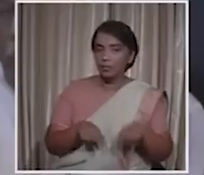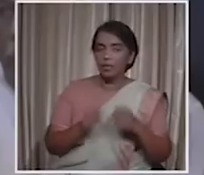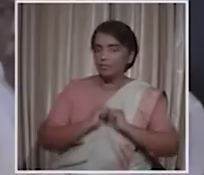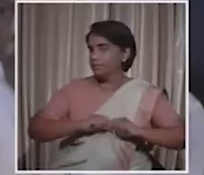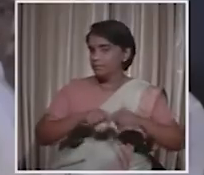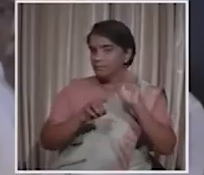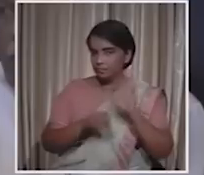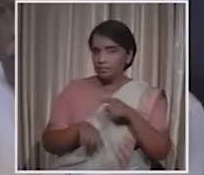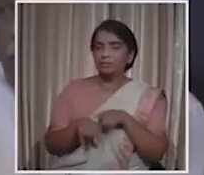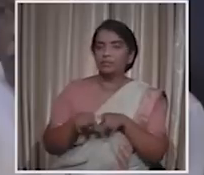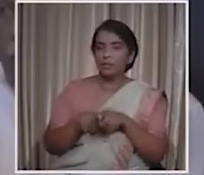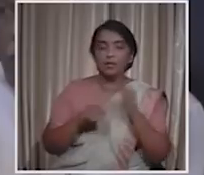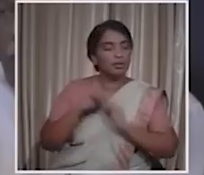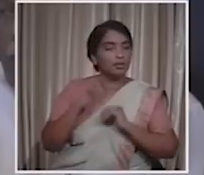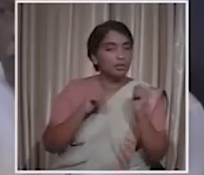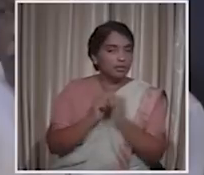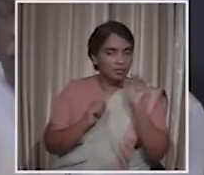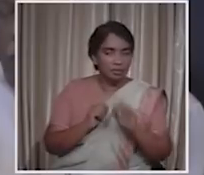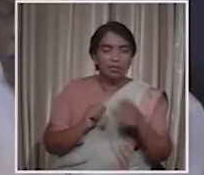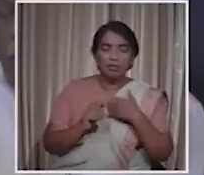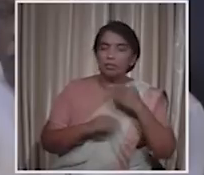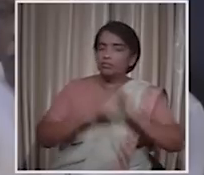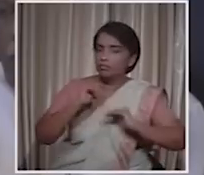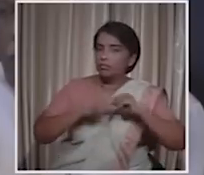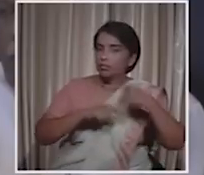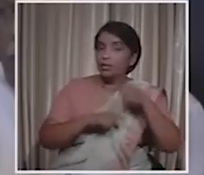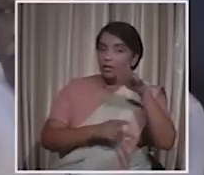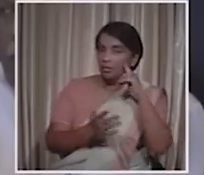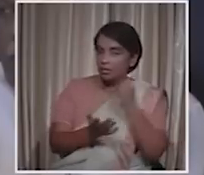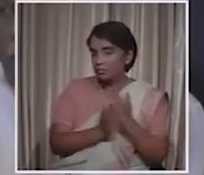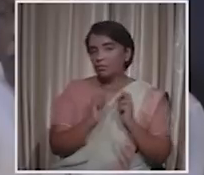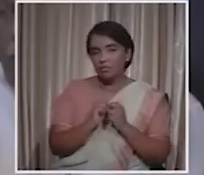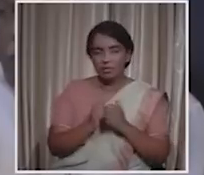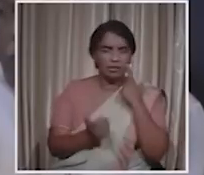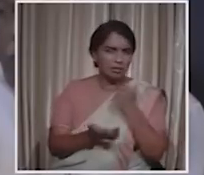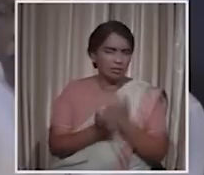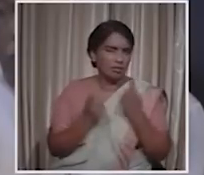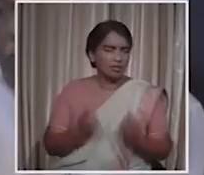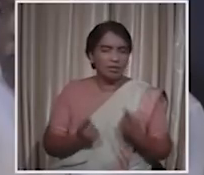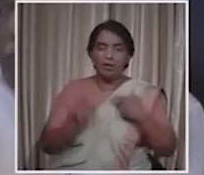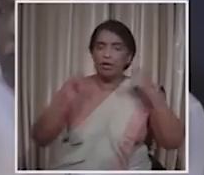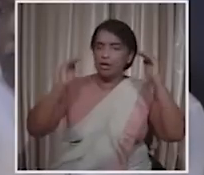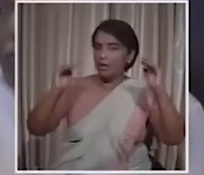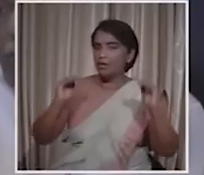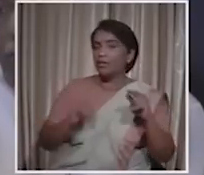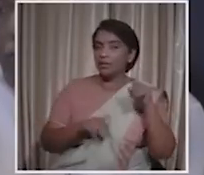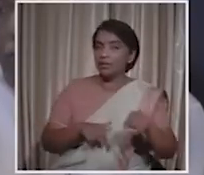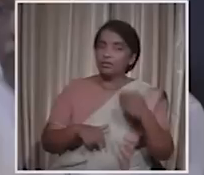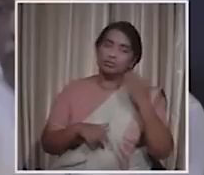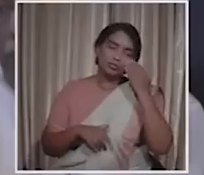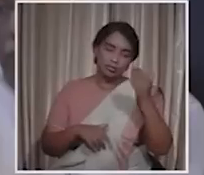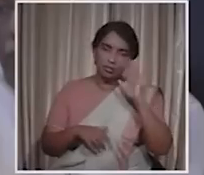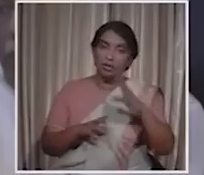අනුගමනය කරමින් යන ක්‍රියාමාර්ග අනුව ක්‍රමක්‍රමයෙන් ඔබේ දුෂ්කරතා අසීරුතා අඩුවෙමින් යනු ඔබට